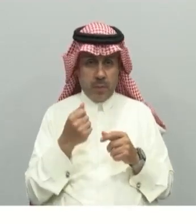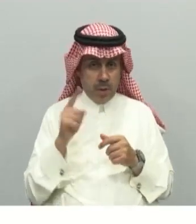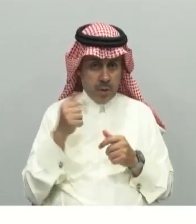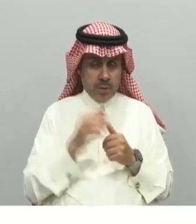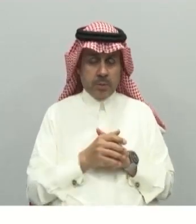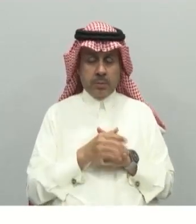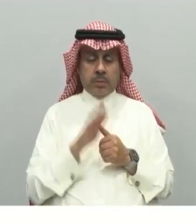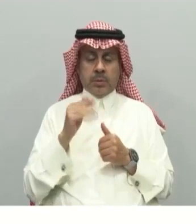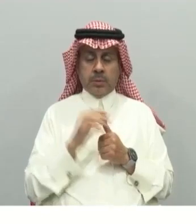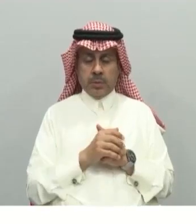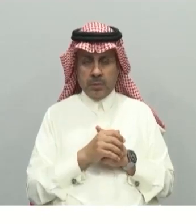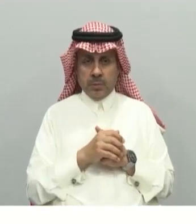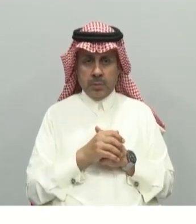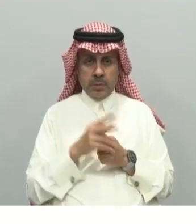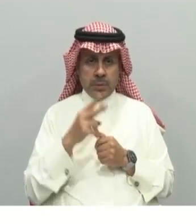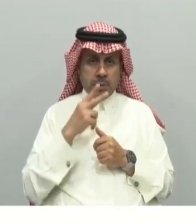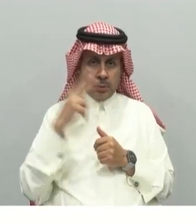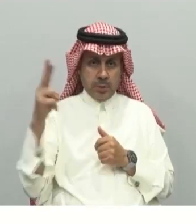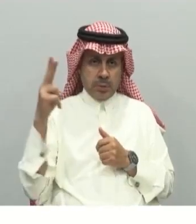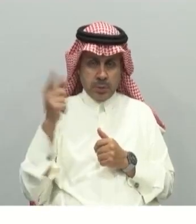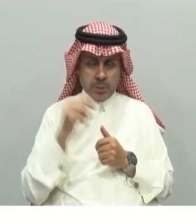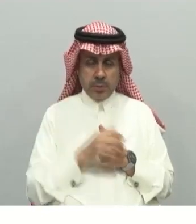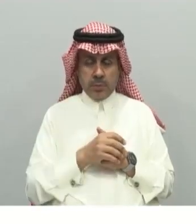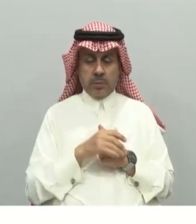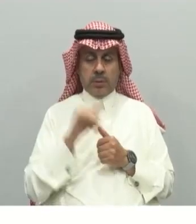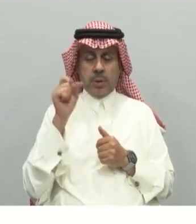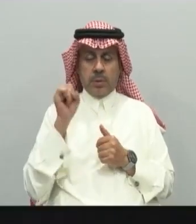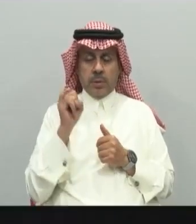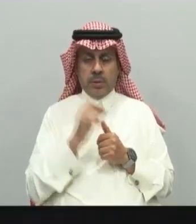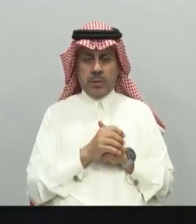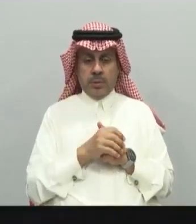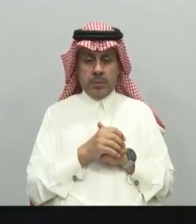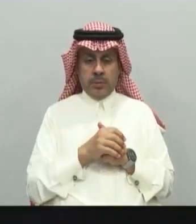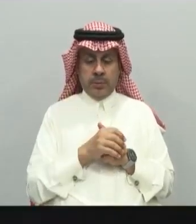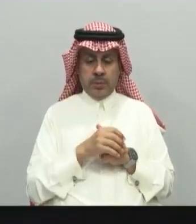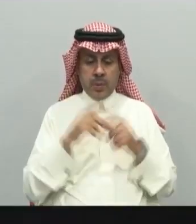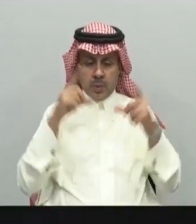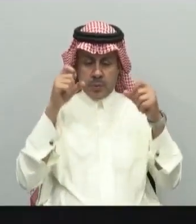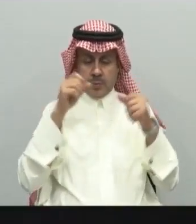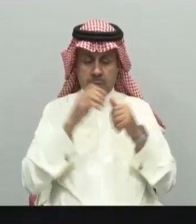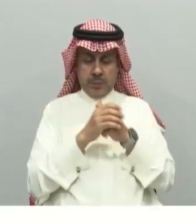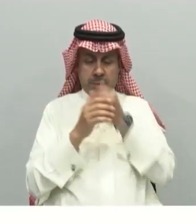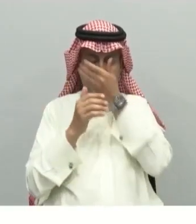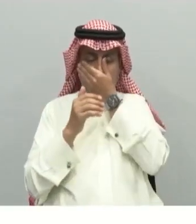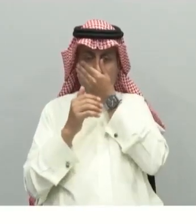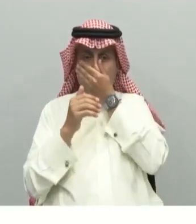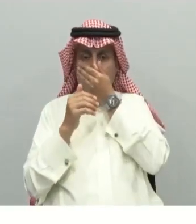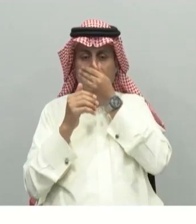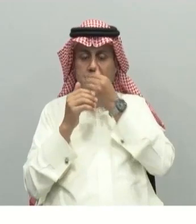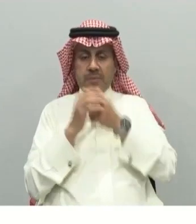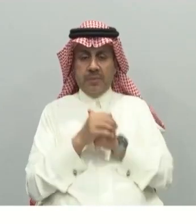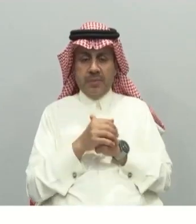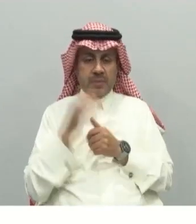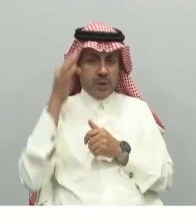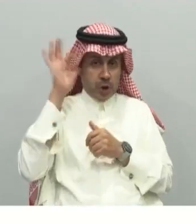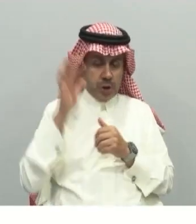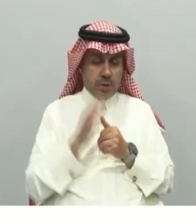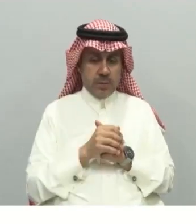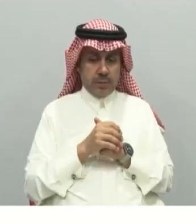بر ليل يمني هذه الصوره ما الحكم فيها احسنتم نعم الحكم فيها